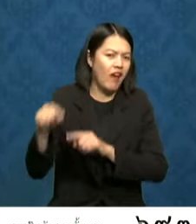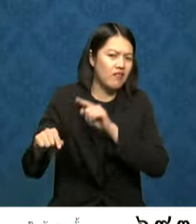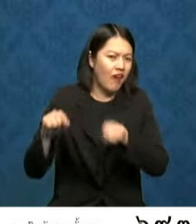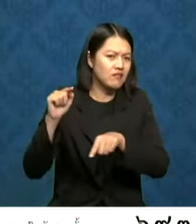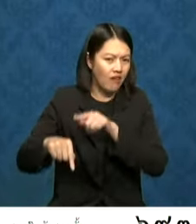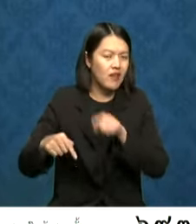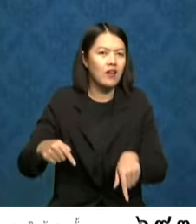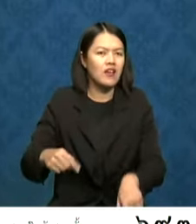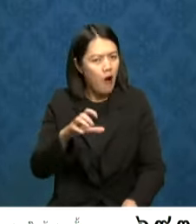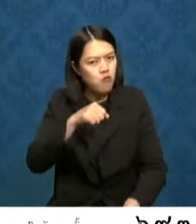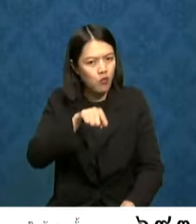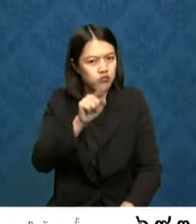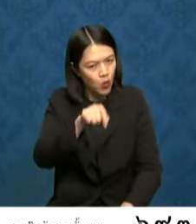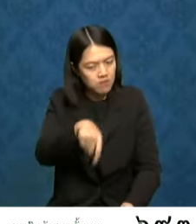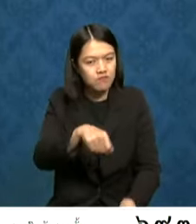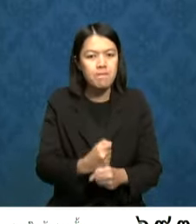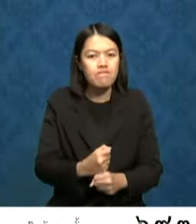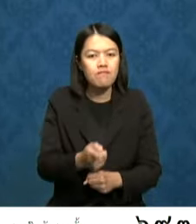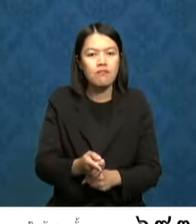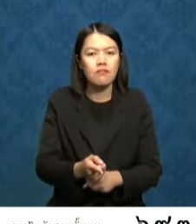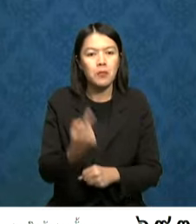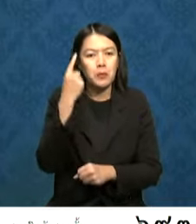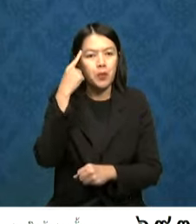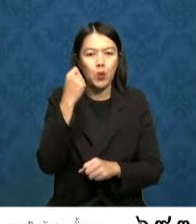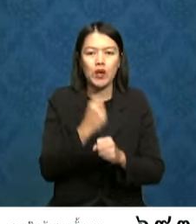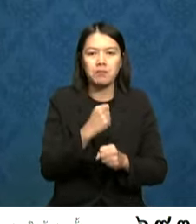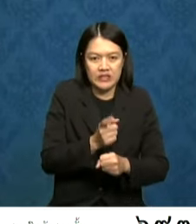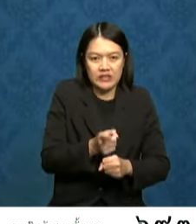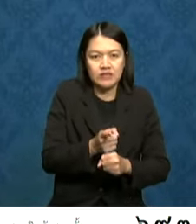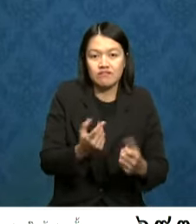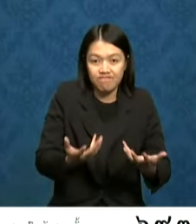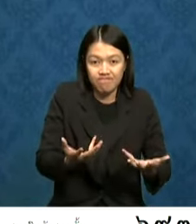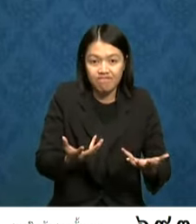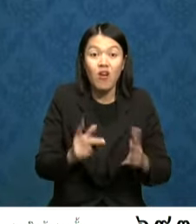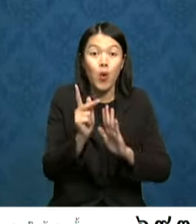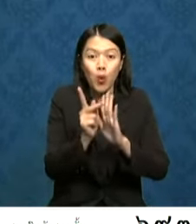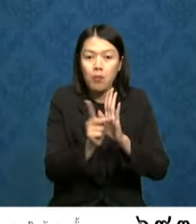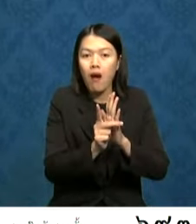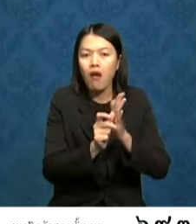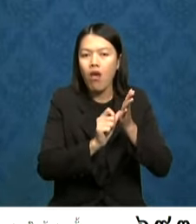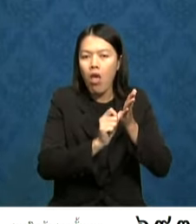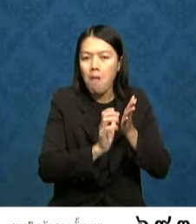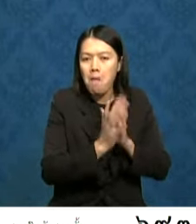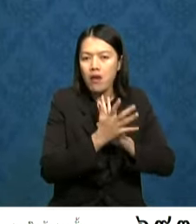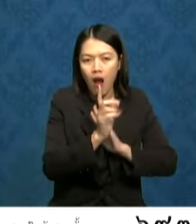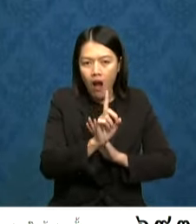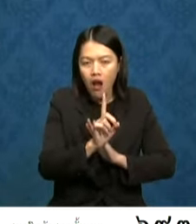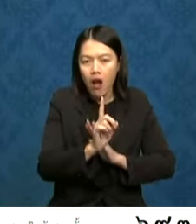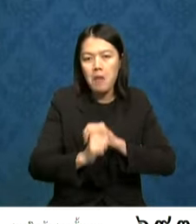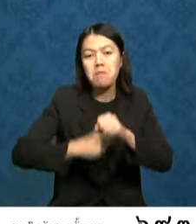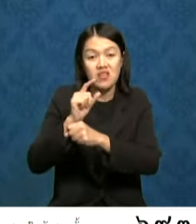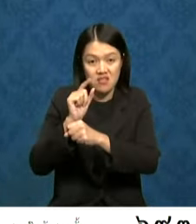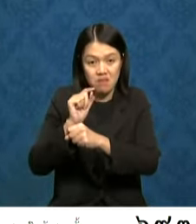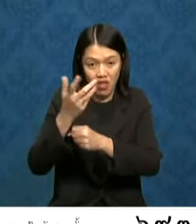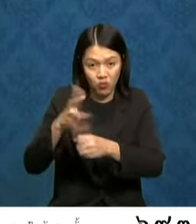เดียวจะเอาให้ได้แต่ไม่รู้หรอกว่าหน้างานเ่ะมันเป็นยังไงกฎหมายเี่มันเปลี่ยนไปขนาดไหนแล้ว 20กว่า